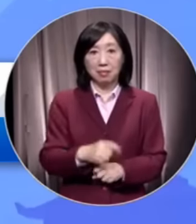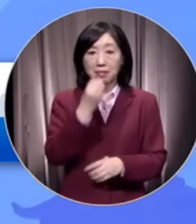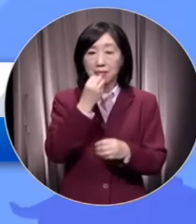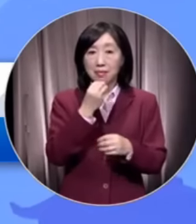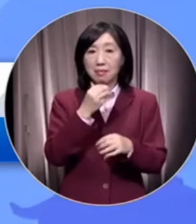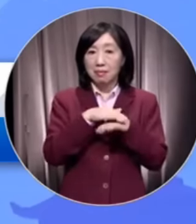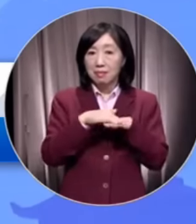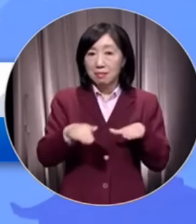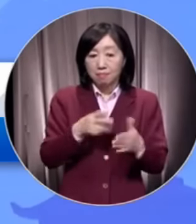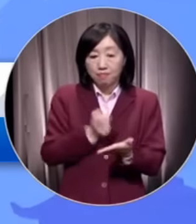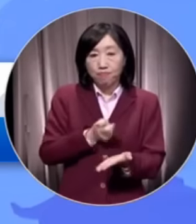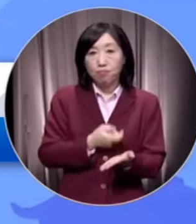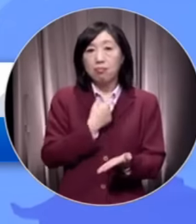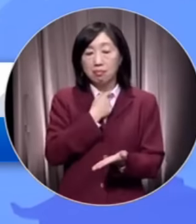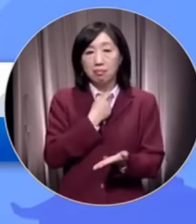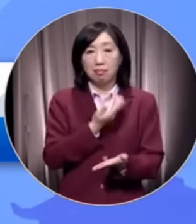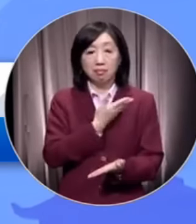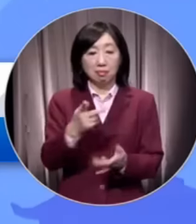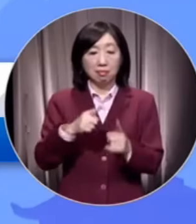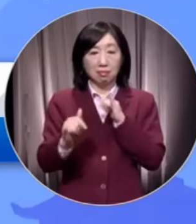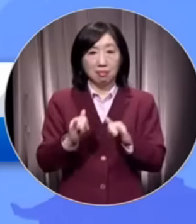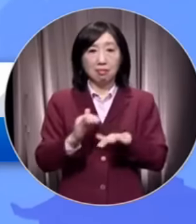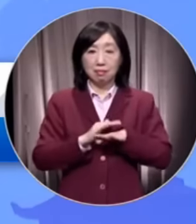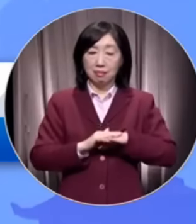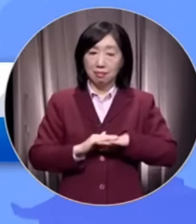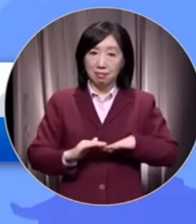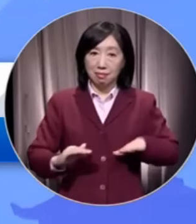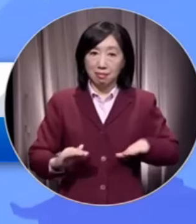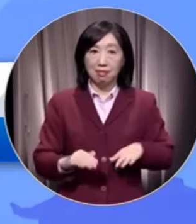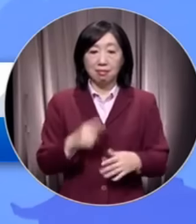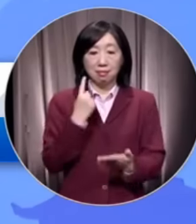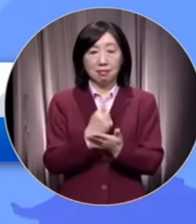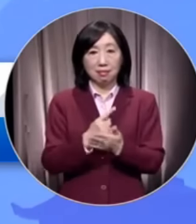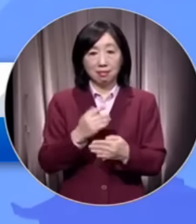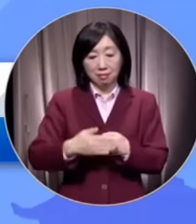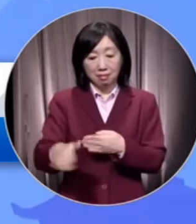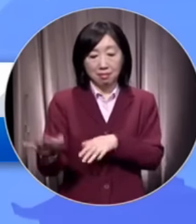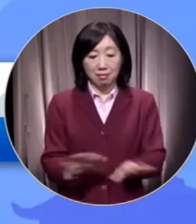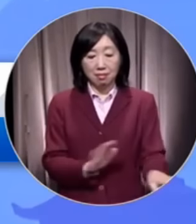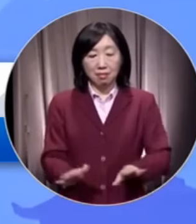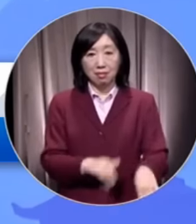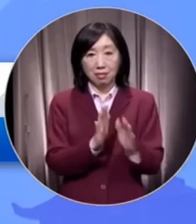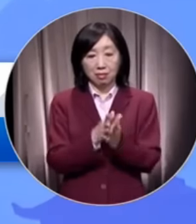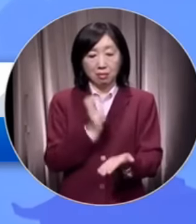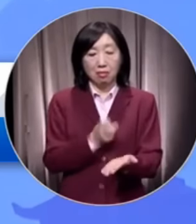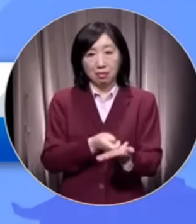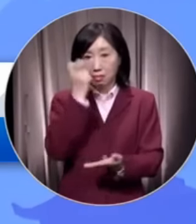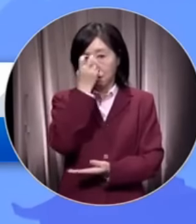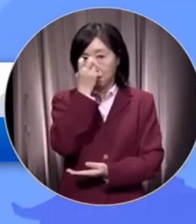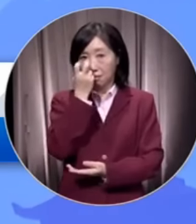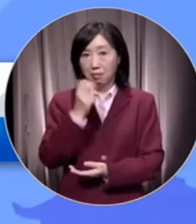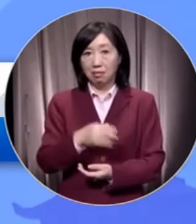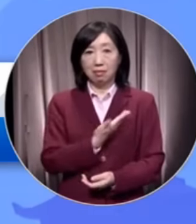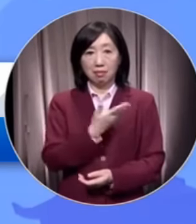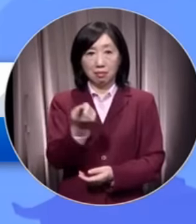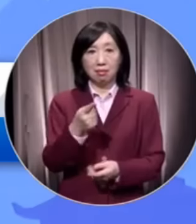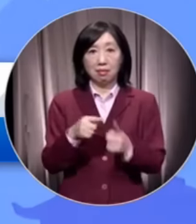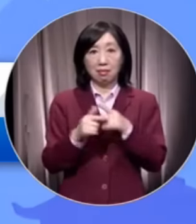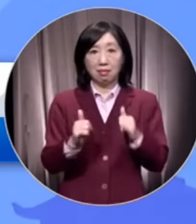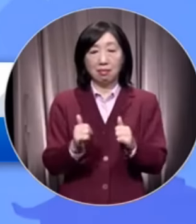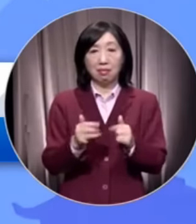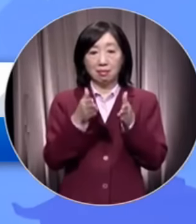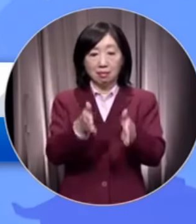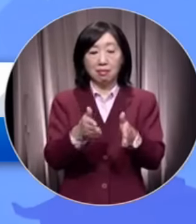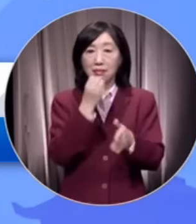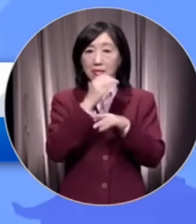全的管理，让民众可以安心，每一个生产的过程都受到严格的监督，让人民对